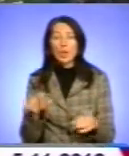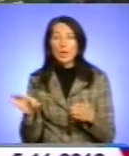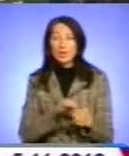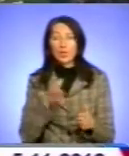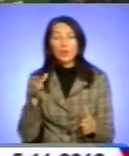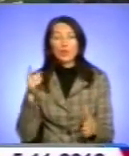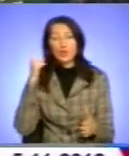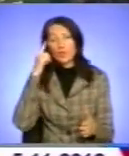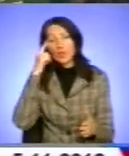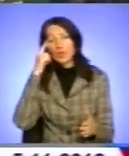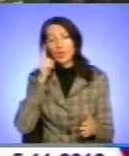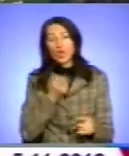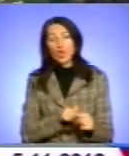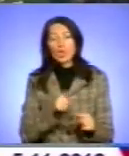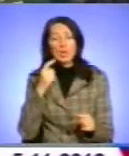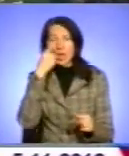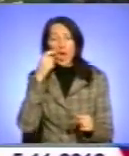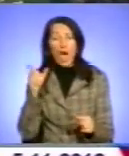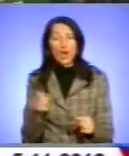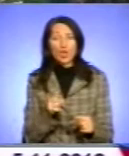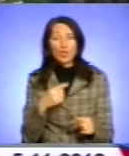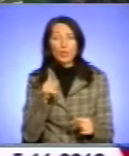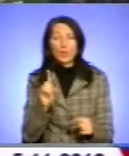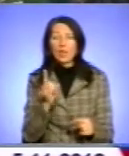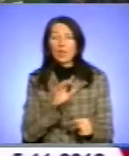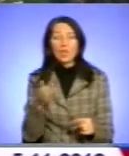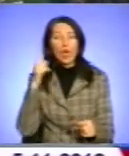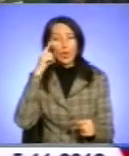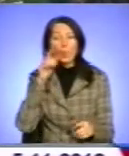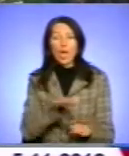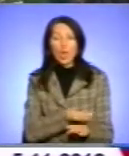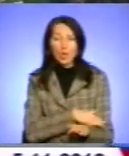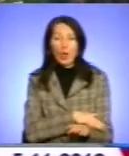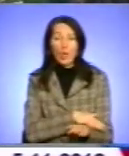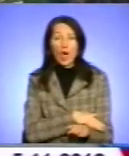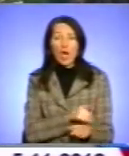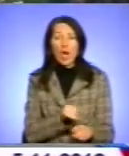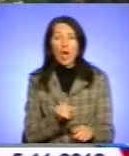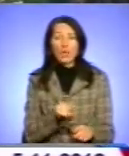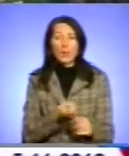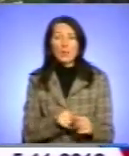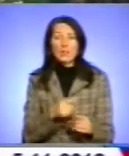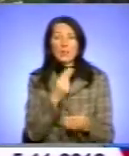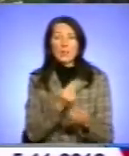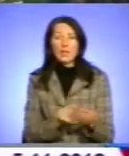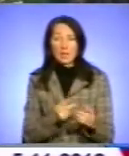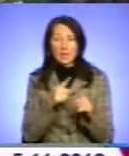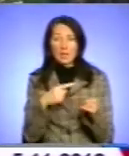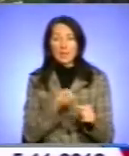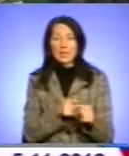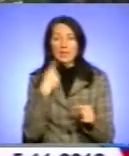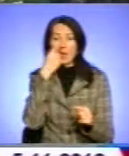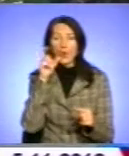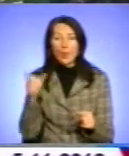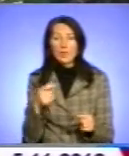що це за герой, щоб вона не додумувала довго. І щоб ці картинки, щоб ці образи створювали в